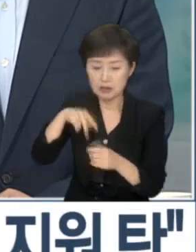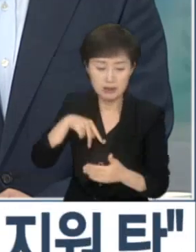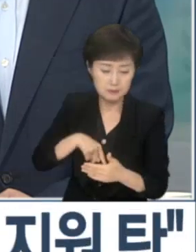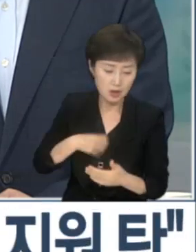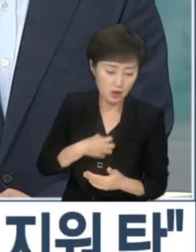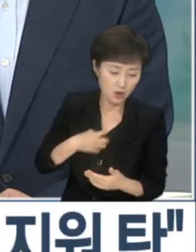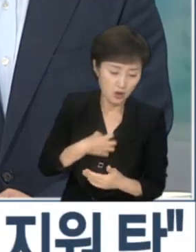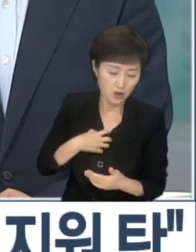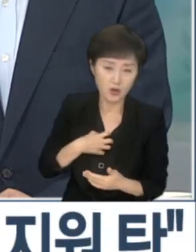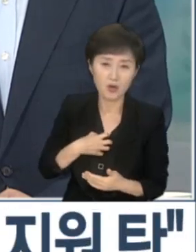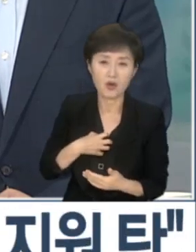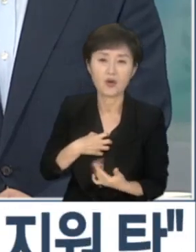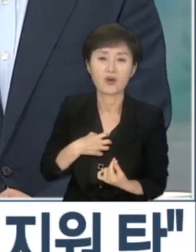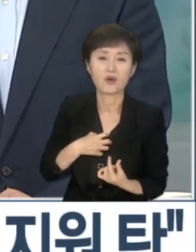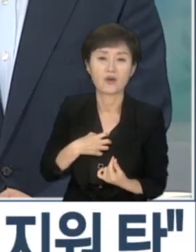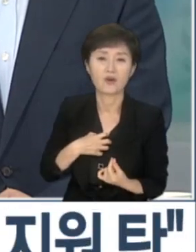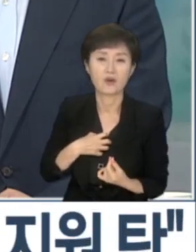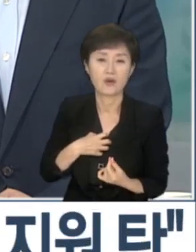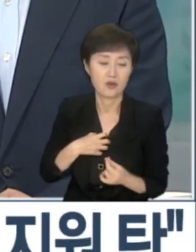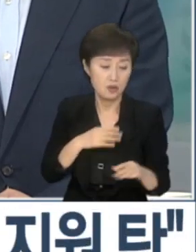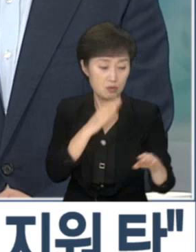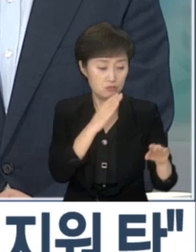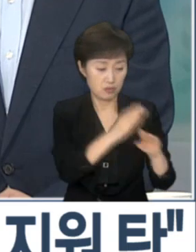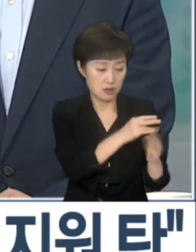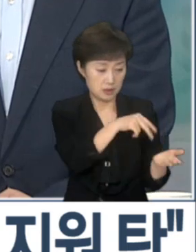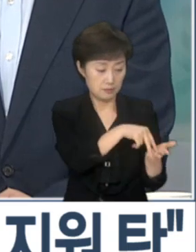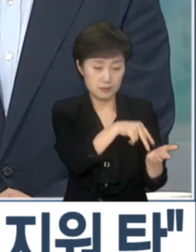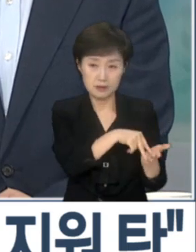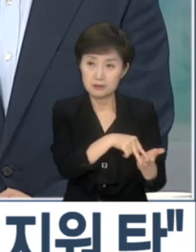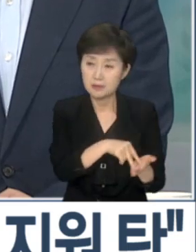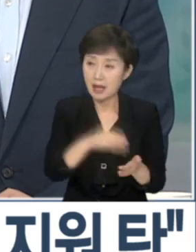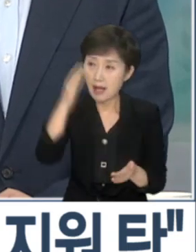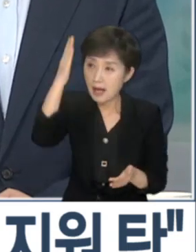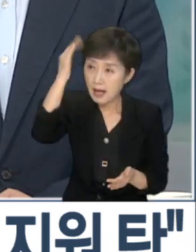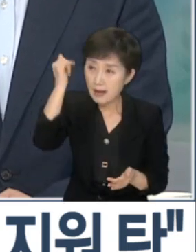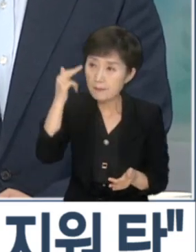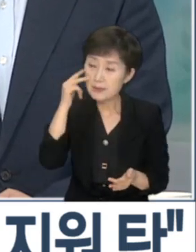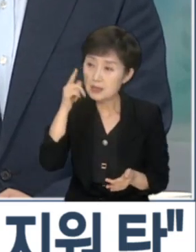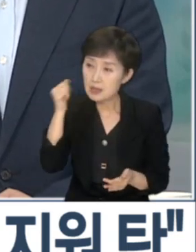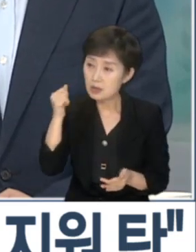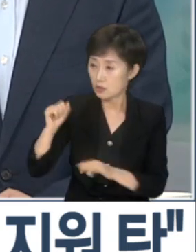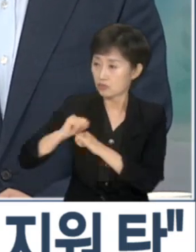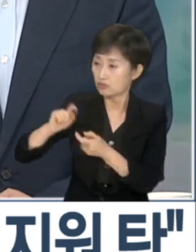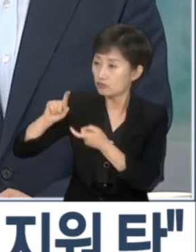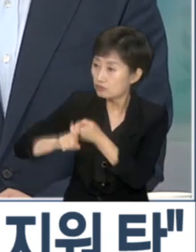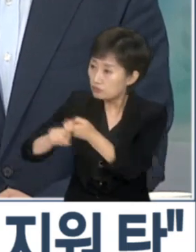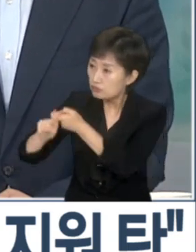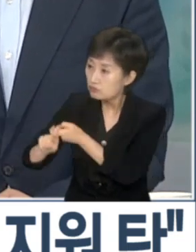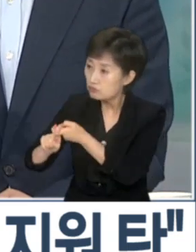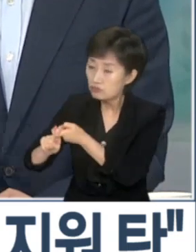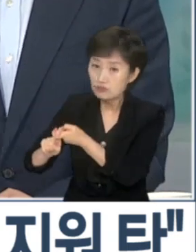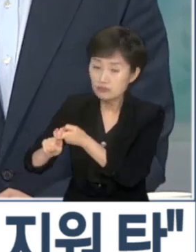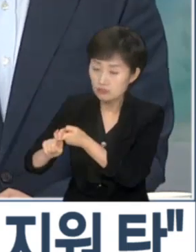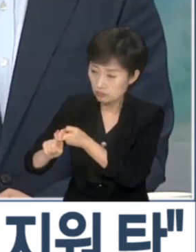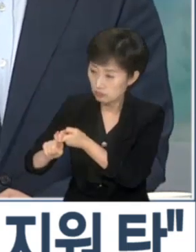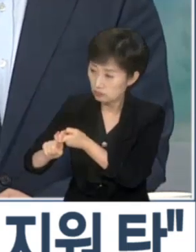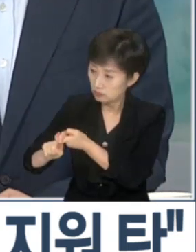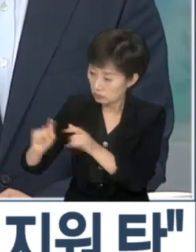상황에 놓여 있어요 그러면 북의 입장에서는 한미일 군사동맹이 강화되면 그러면 우리는